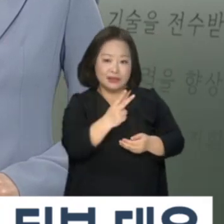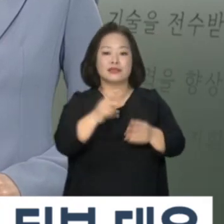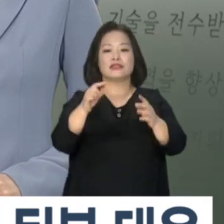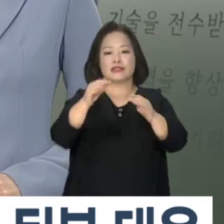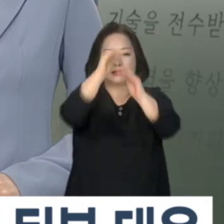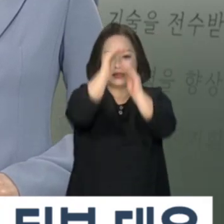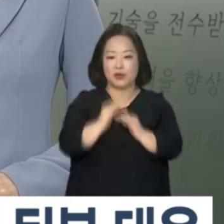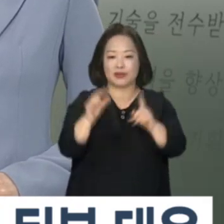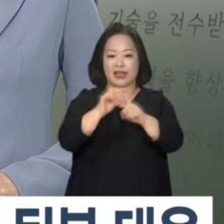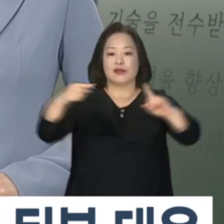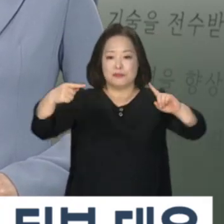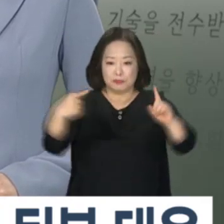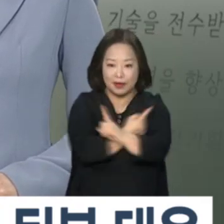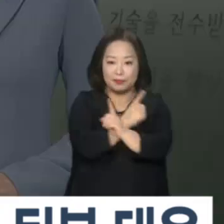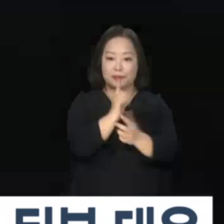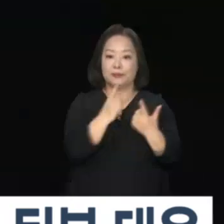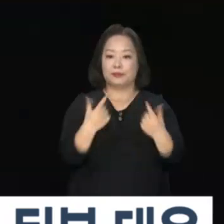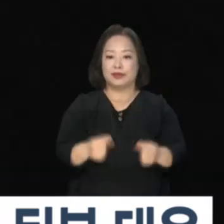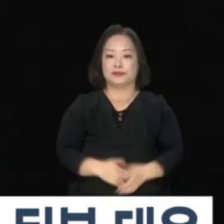지성님